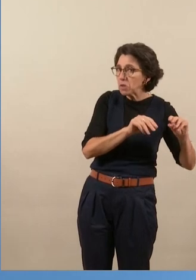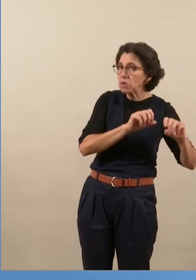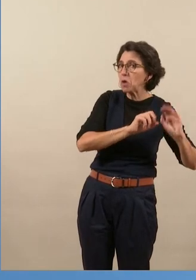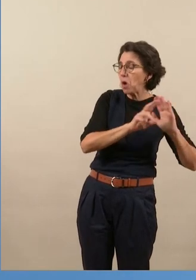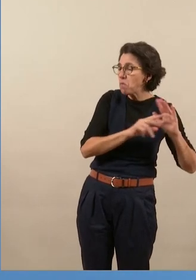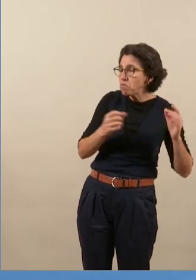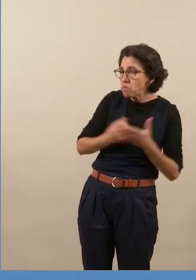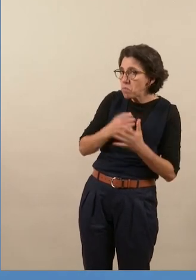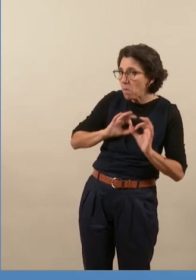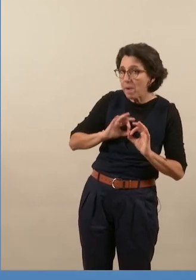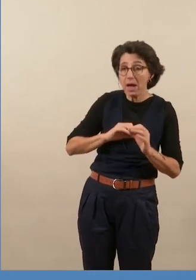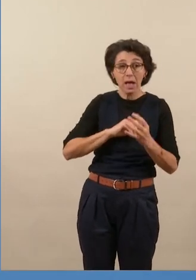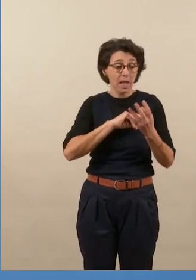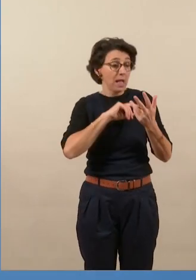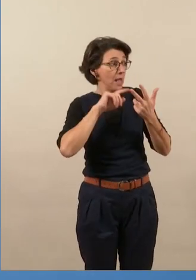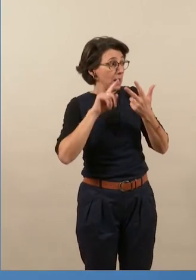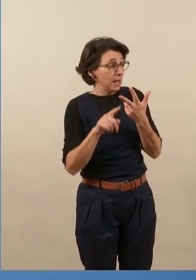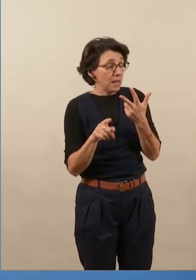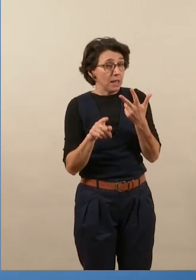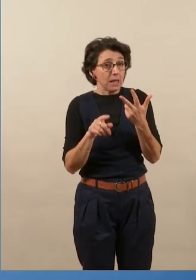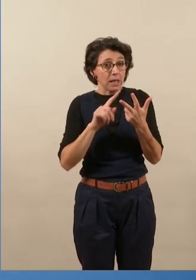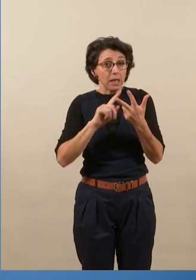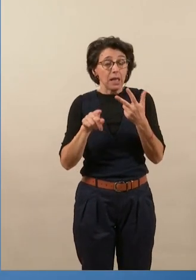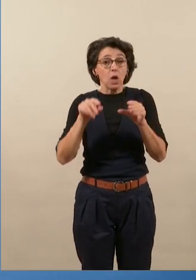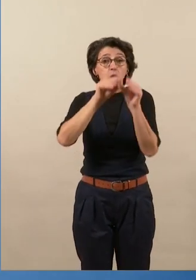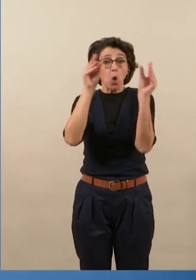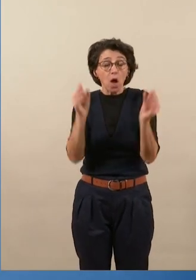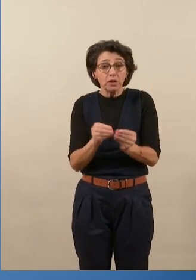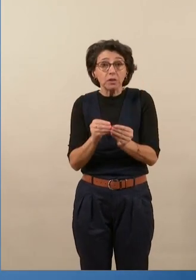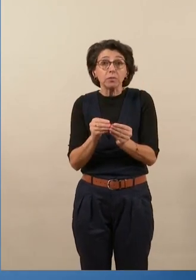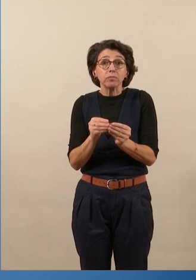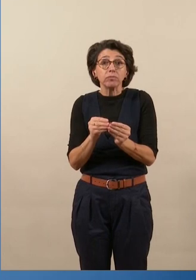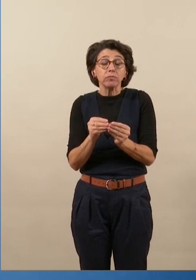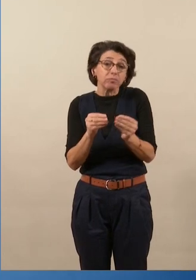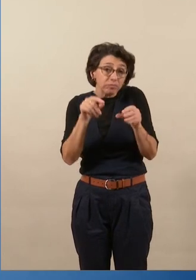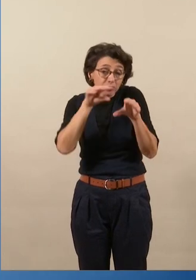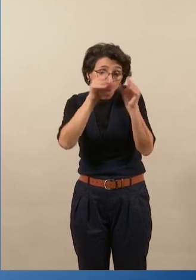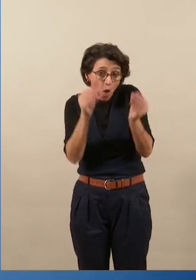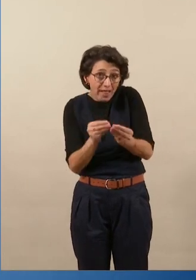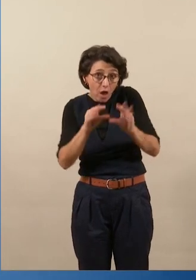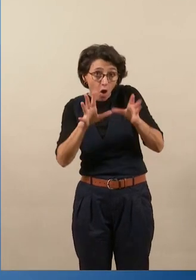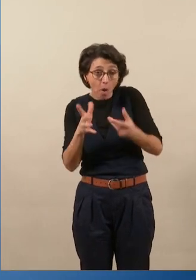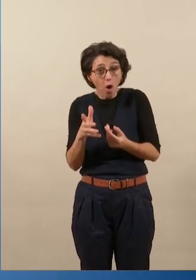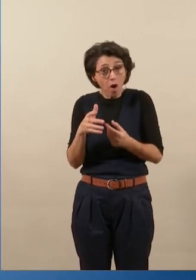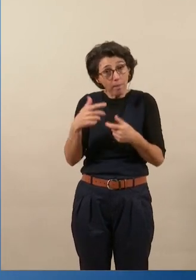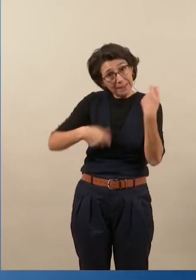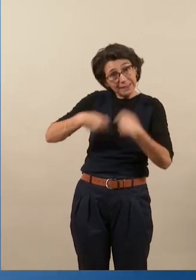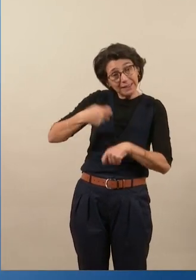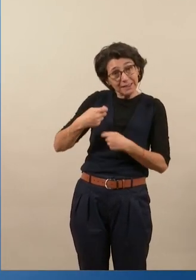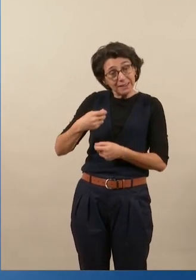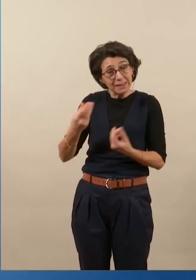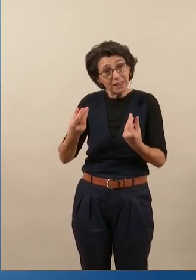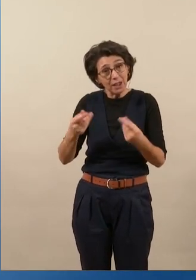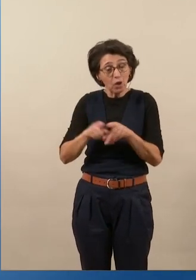un donut sous c'est un donut soit en plastique pour jouer soit un donut dans la recette est